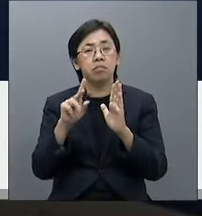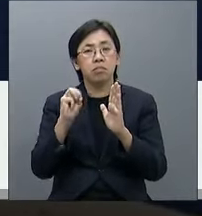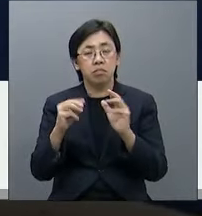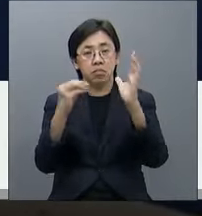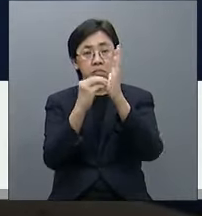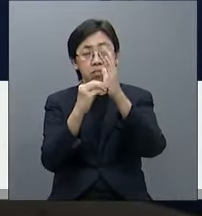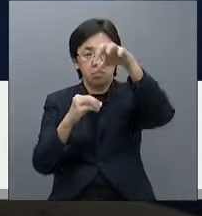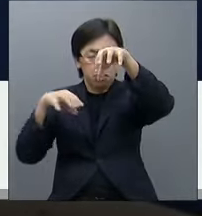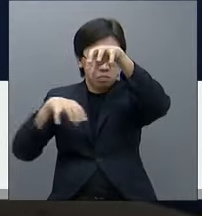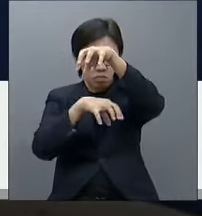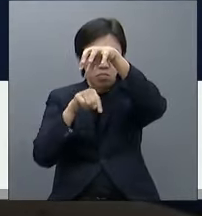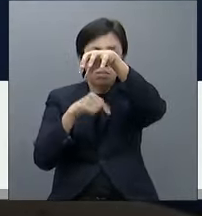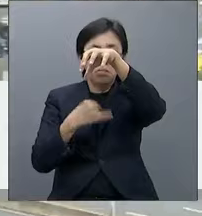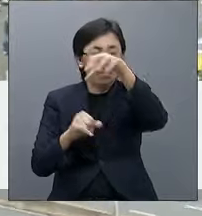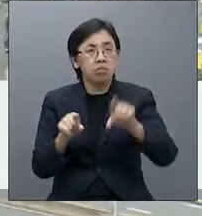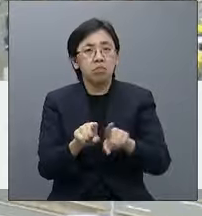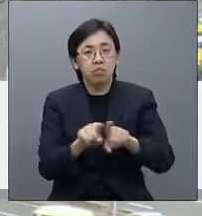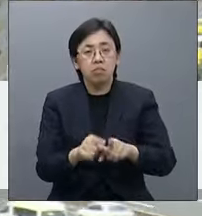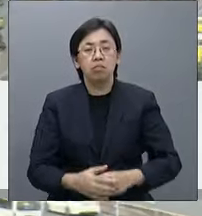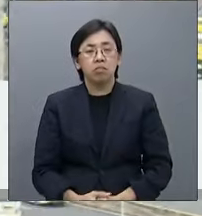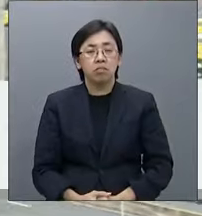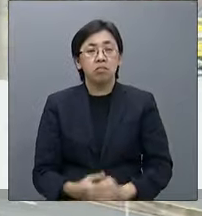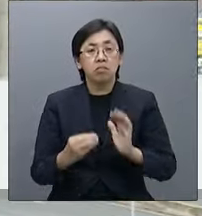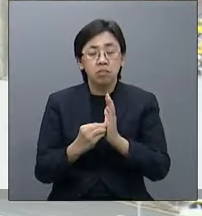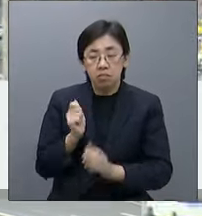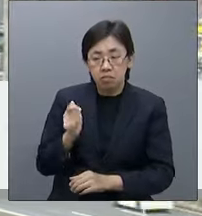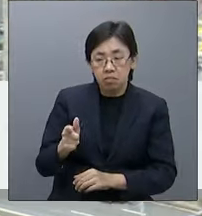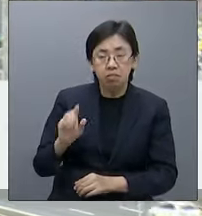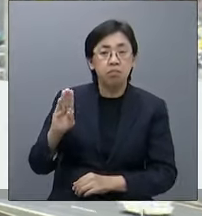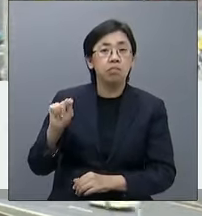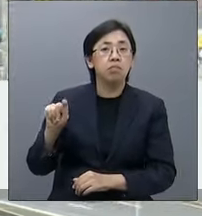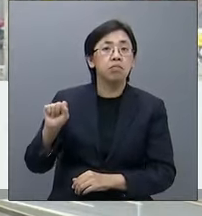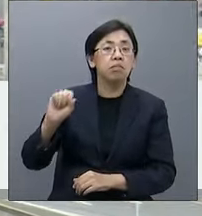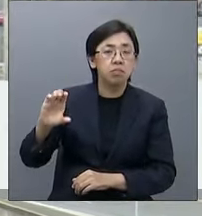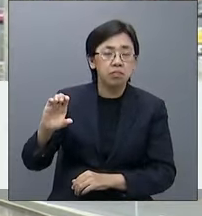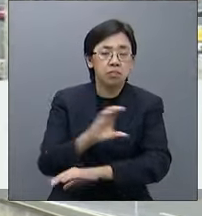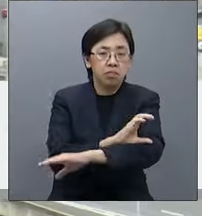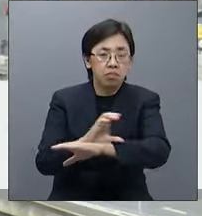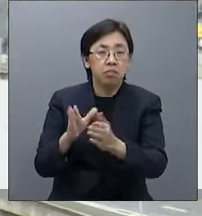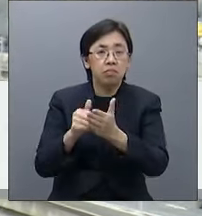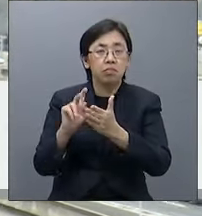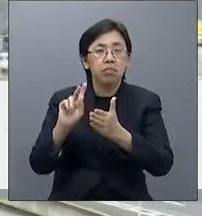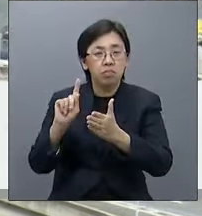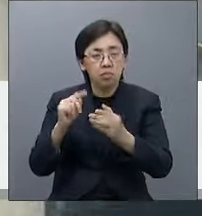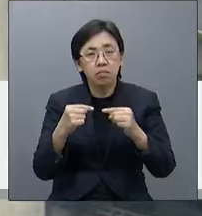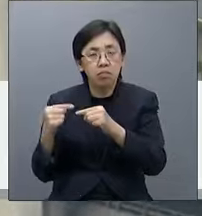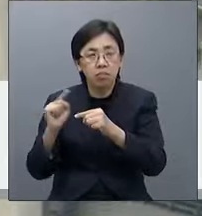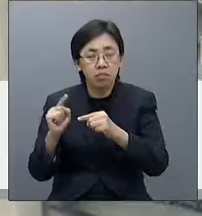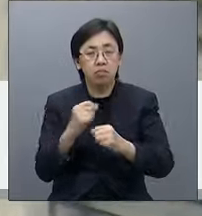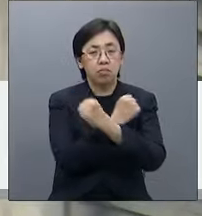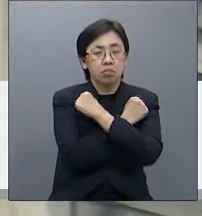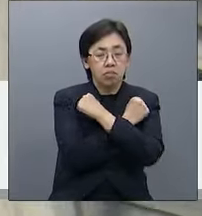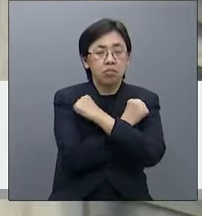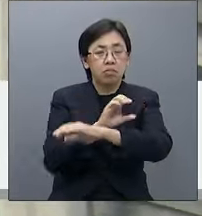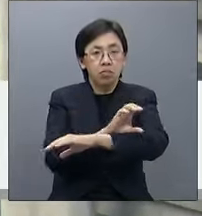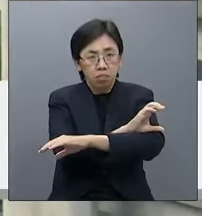ม.ค่ะมูลความผิดกรณีกทม.ว่าจ้าง BTSC เดินรถไฟฟ้าสายสีเขียวส่วนต่อขยายจากสายสุขุมวิทส